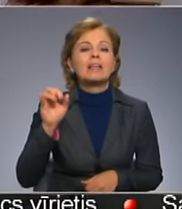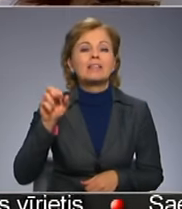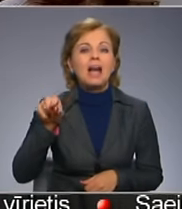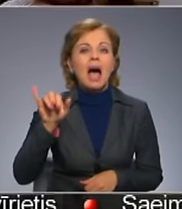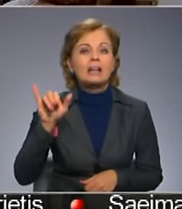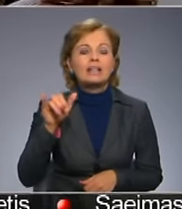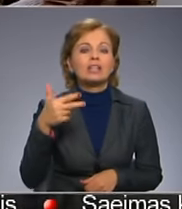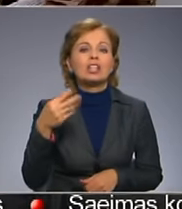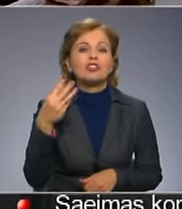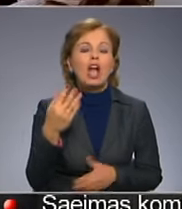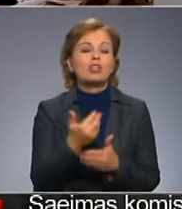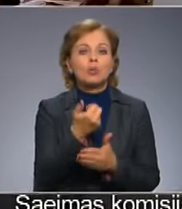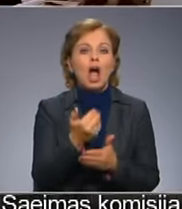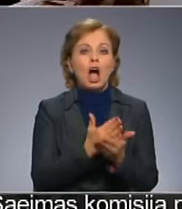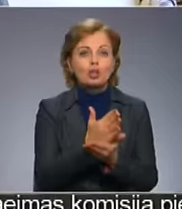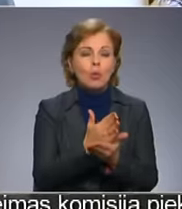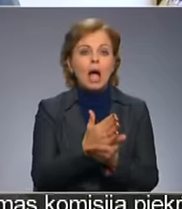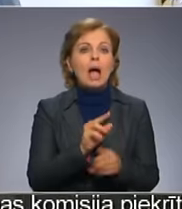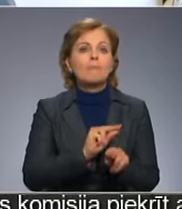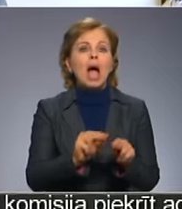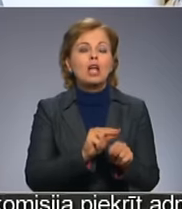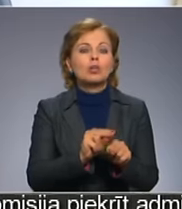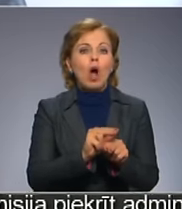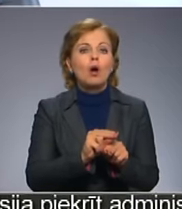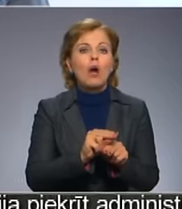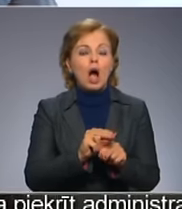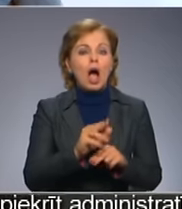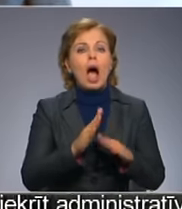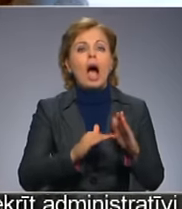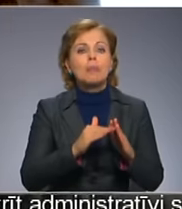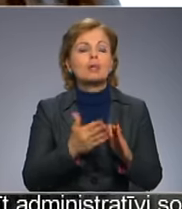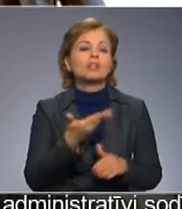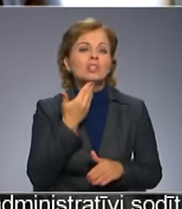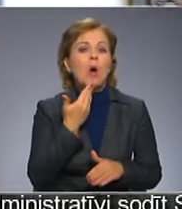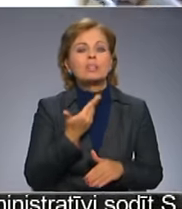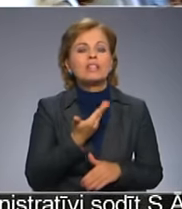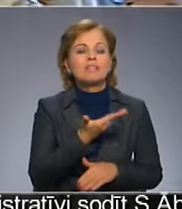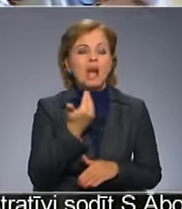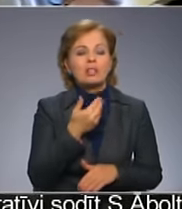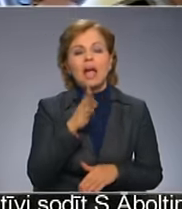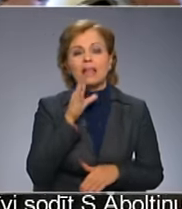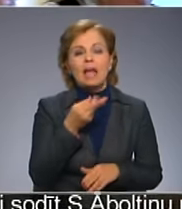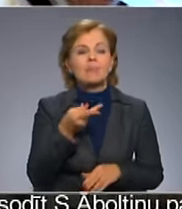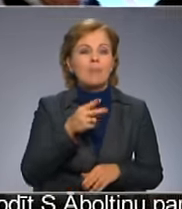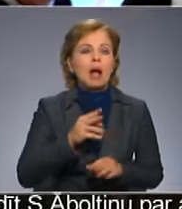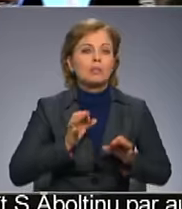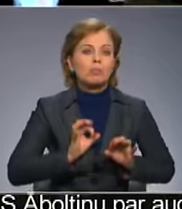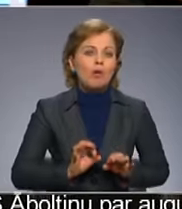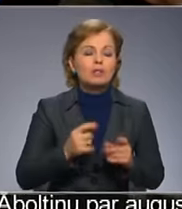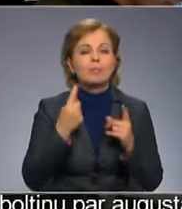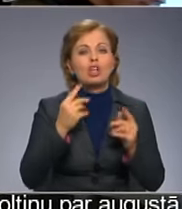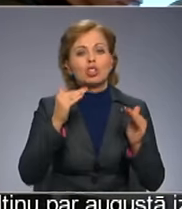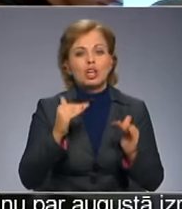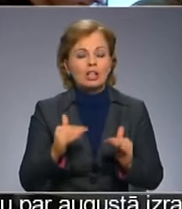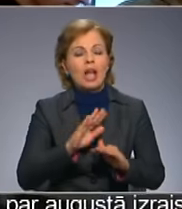34 gadu darba stāžu, kas pedagoga arodu sauc par savas dzīves aicinājumu, ko nespēja mainīt ne profesijas prestiža kāpumu vai kritumi,